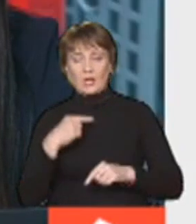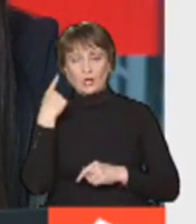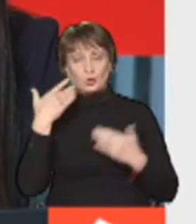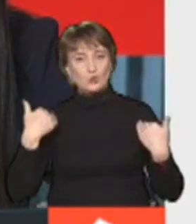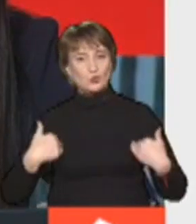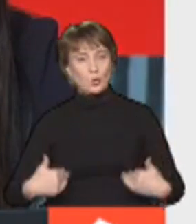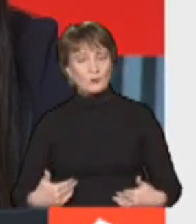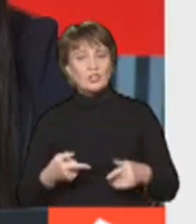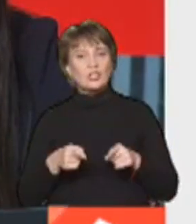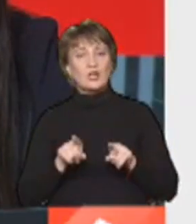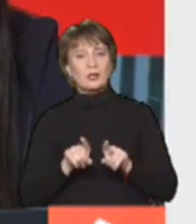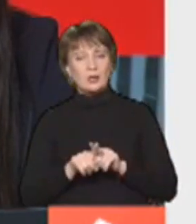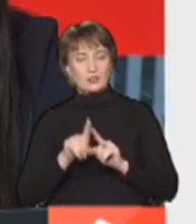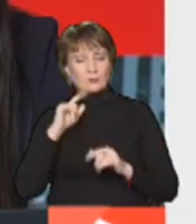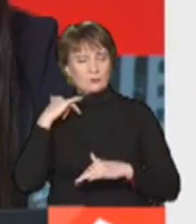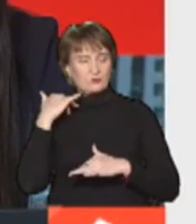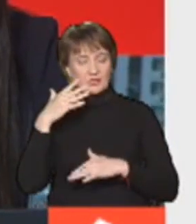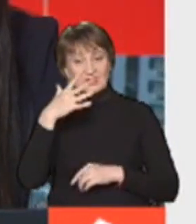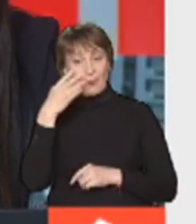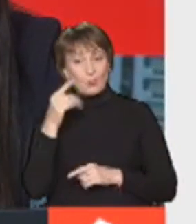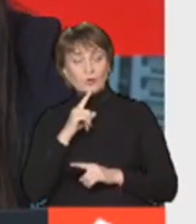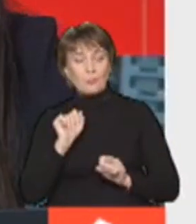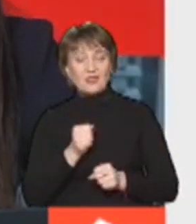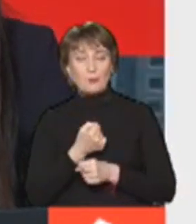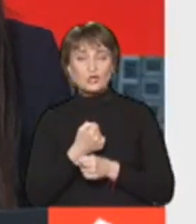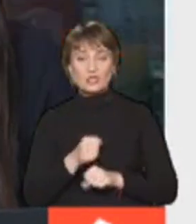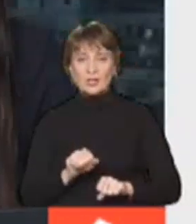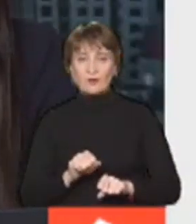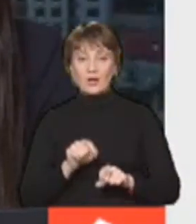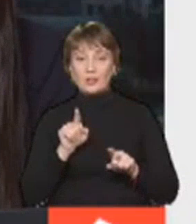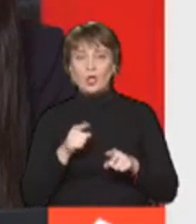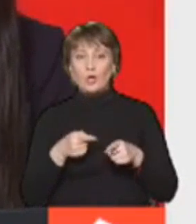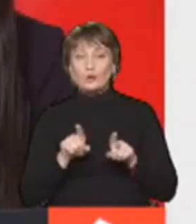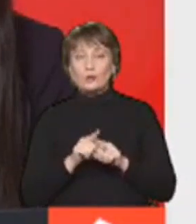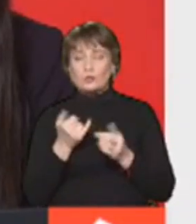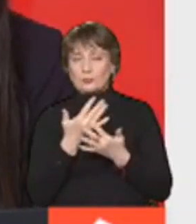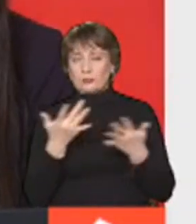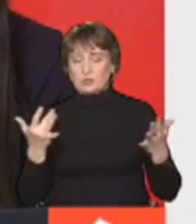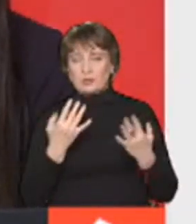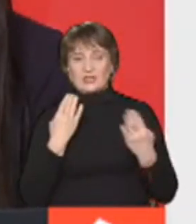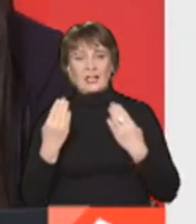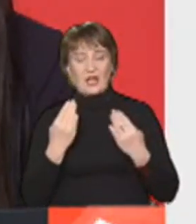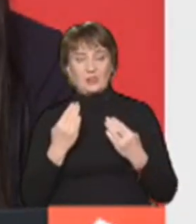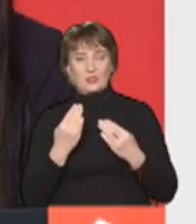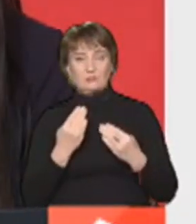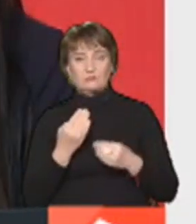така, що забути неможливо. До того ж, серіал просто добре зроблений,